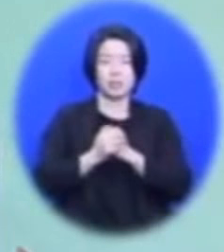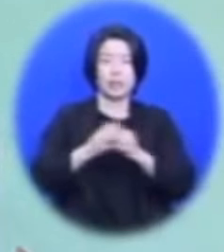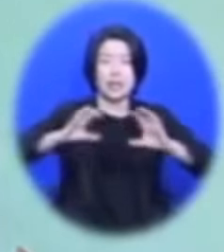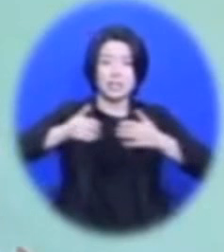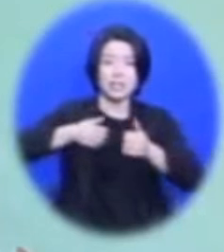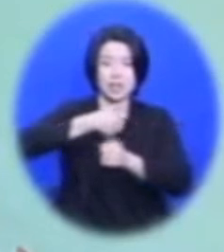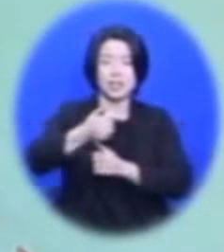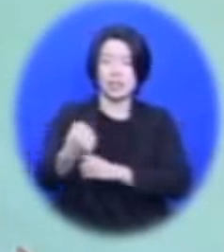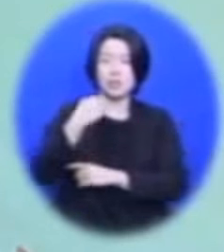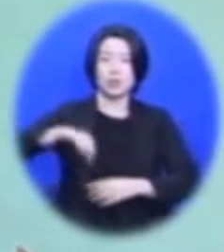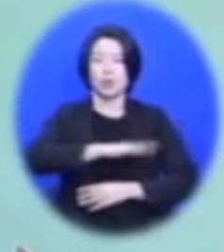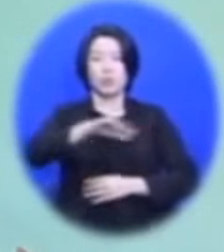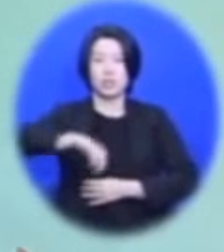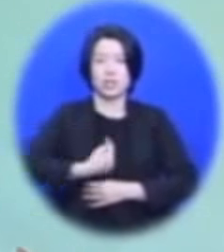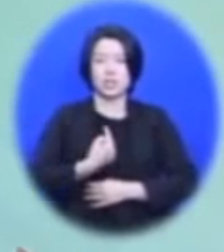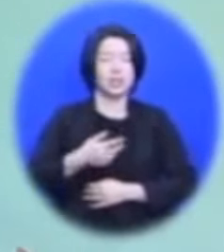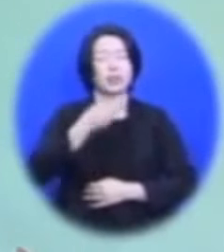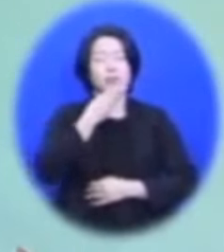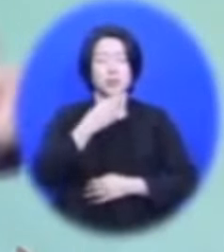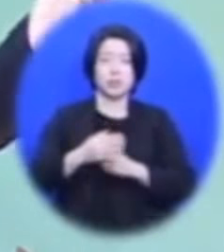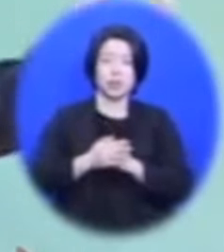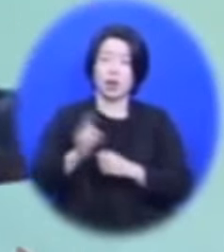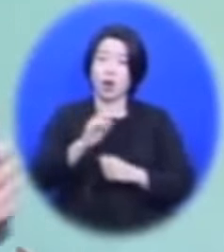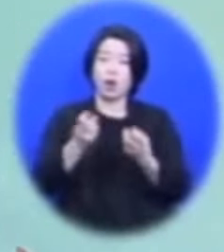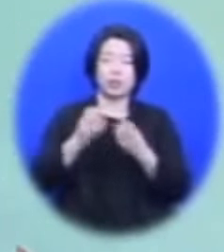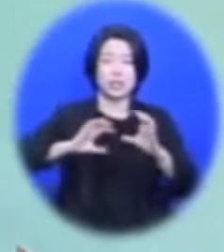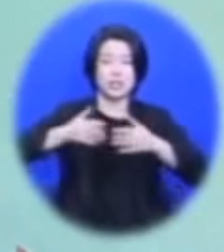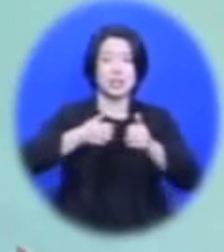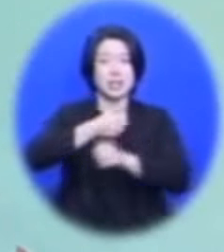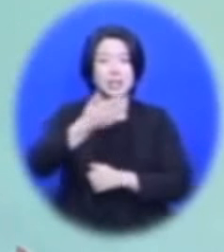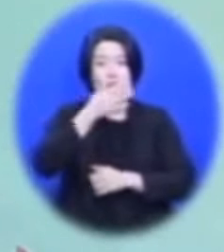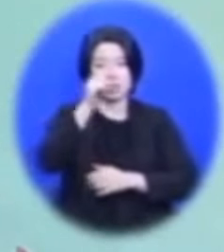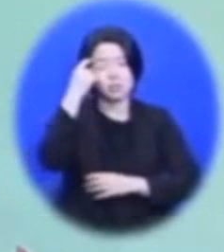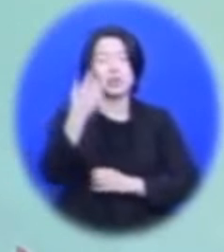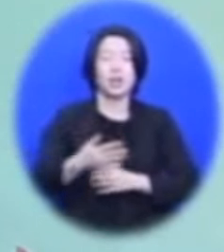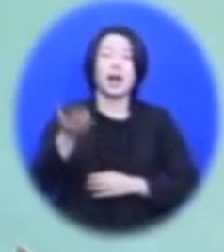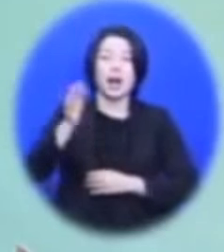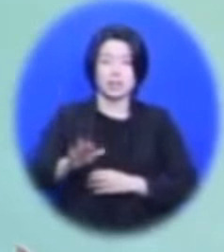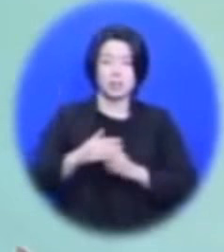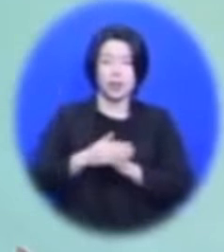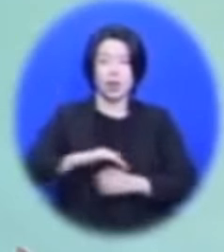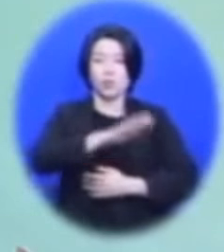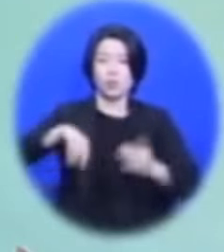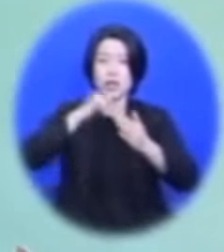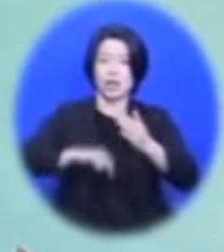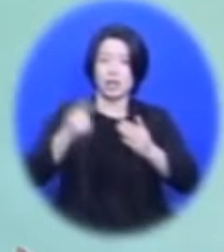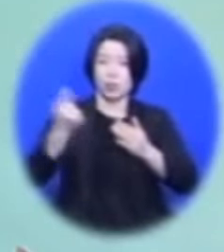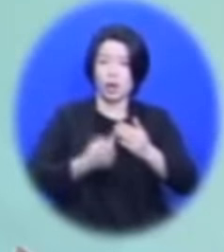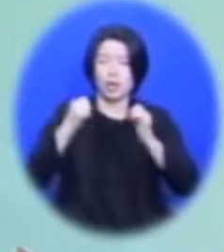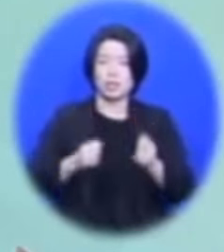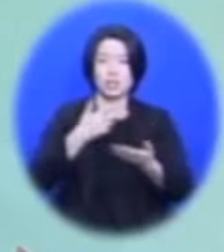우리 자신에게는 없습니다. 어떻게 우리가 세상을 이깁니까? 그런데 우리 안에 와 계시는